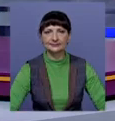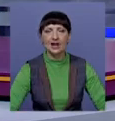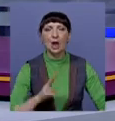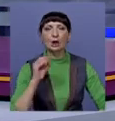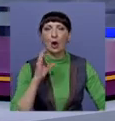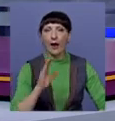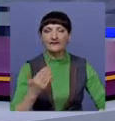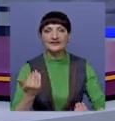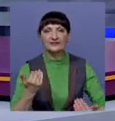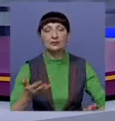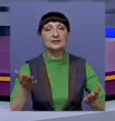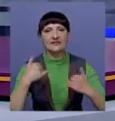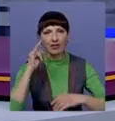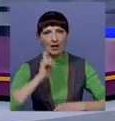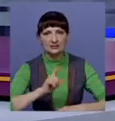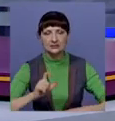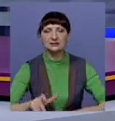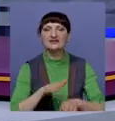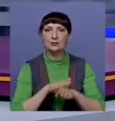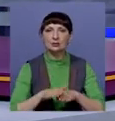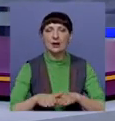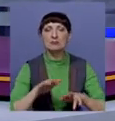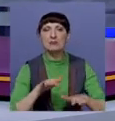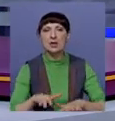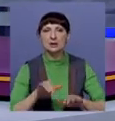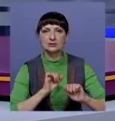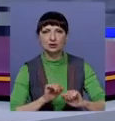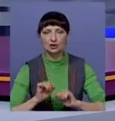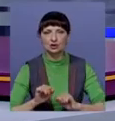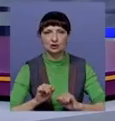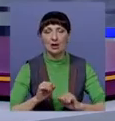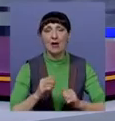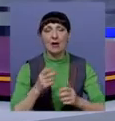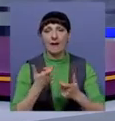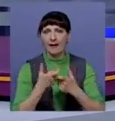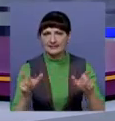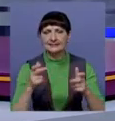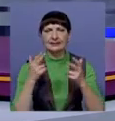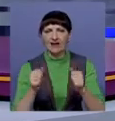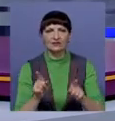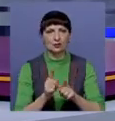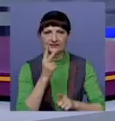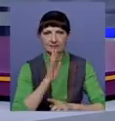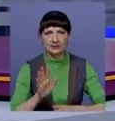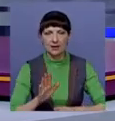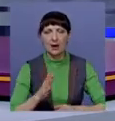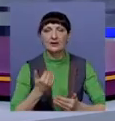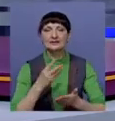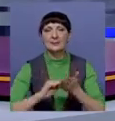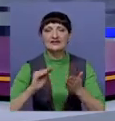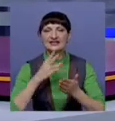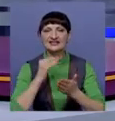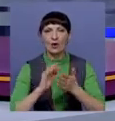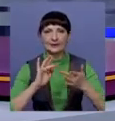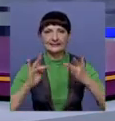Касым-Жомарт Токаев сегодня призвал казахстанцев соблюдать меры предосторожности, несмотря на послабления. Об этом президент написал на своей страничке в